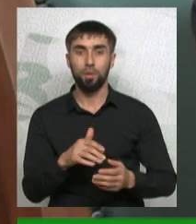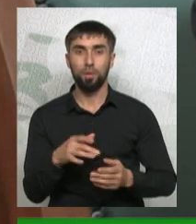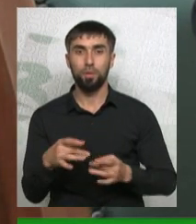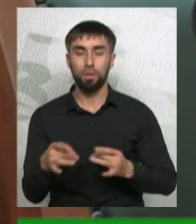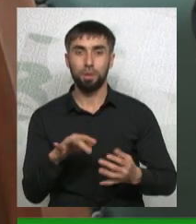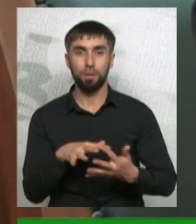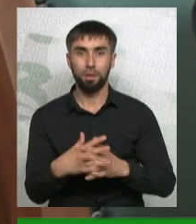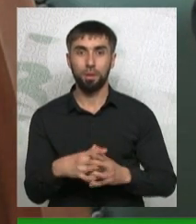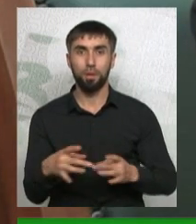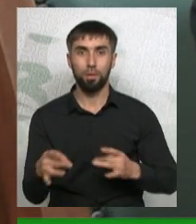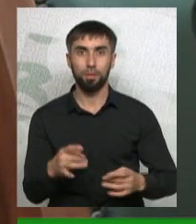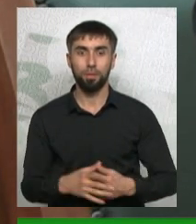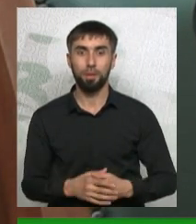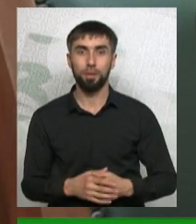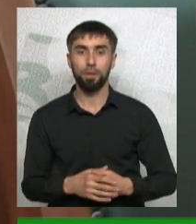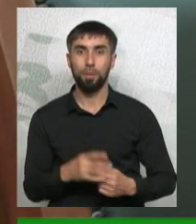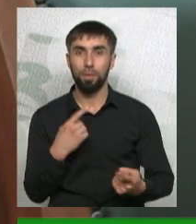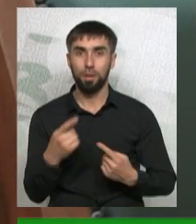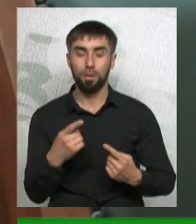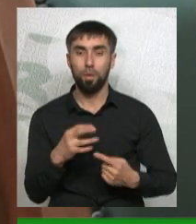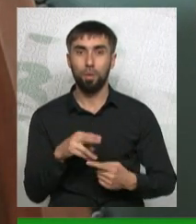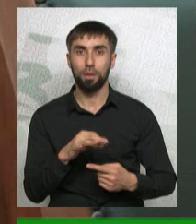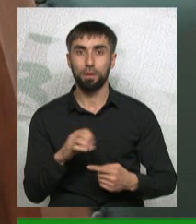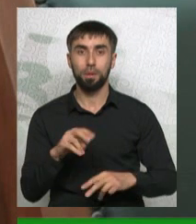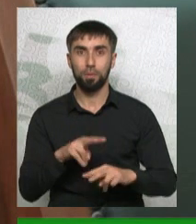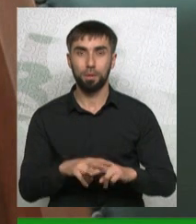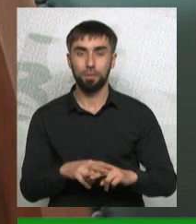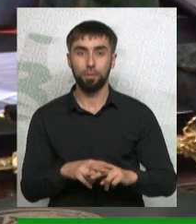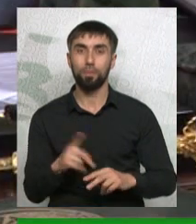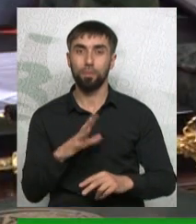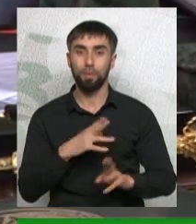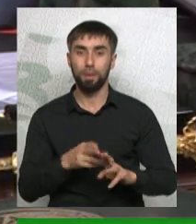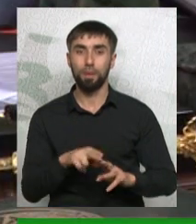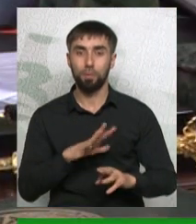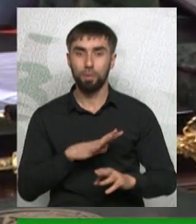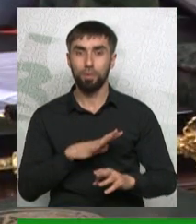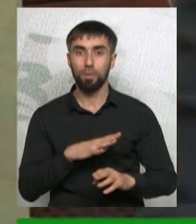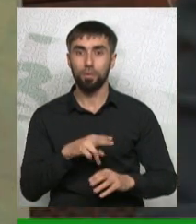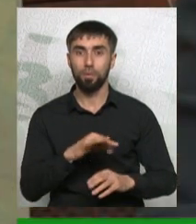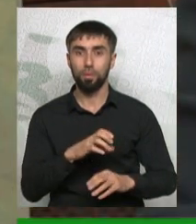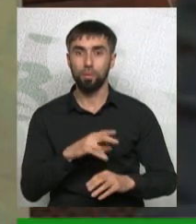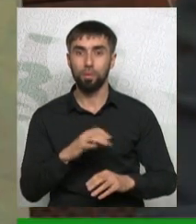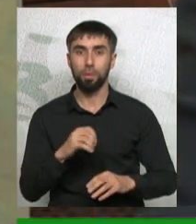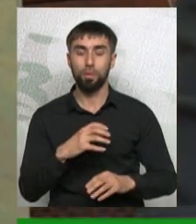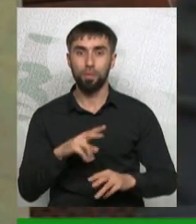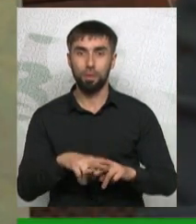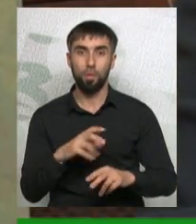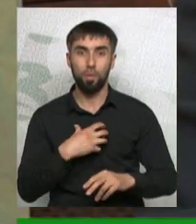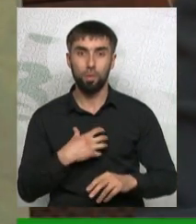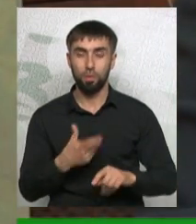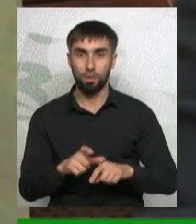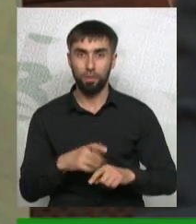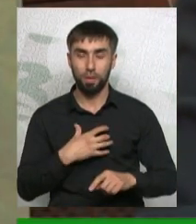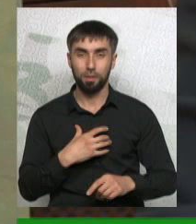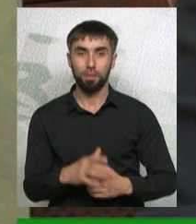сельских поселений, районов, переговорите, определите место, чтобы это было доступное место. Очень важно,